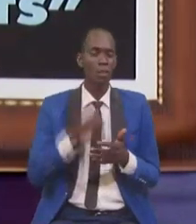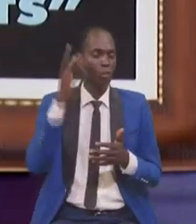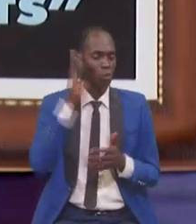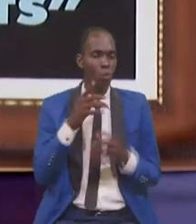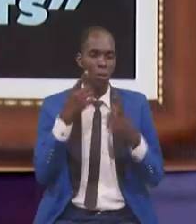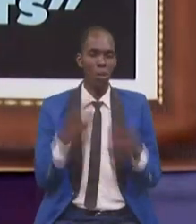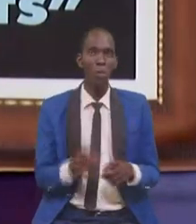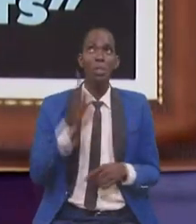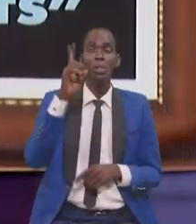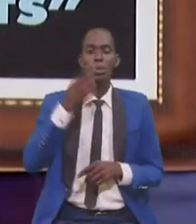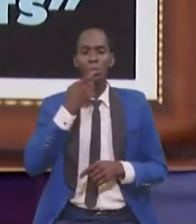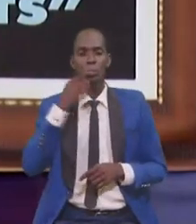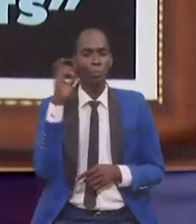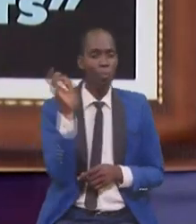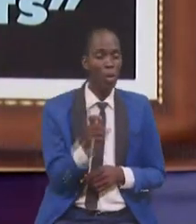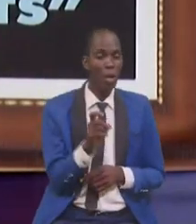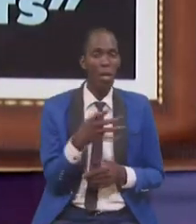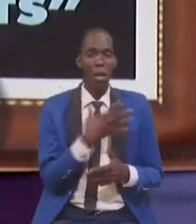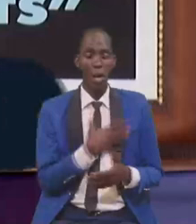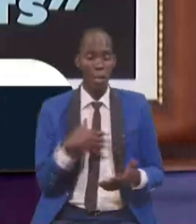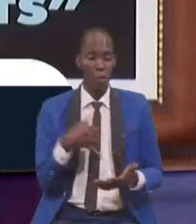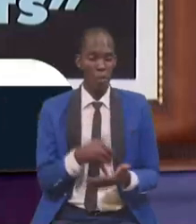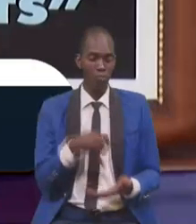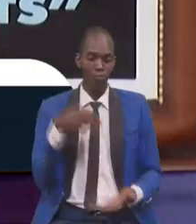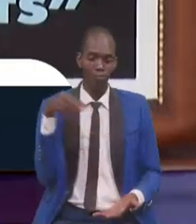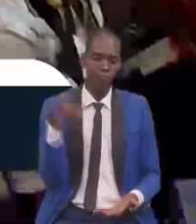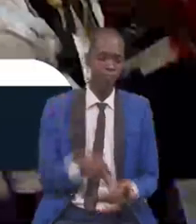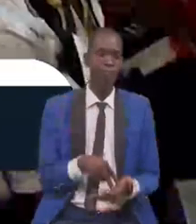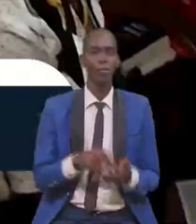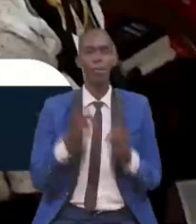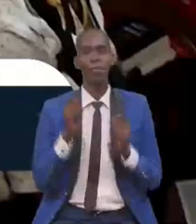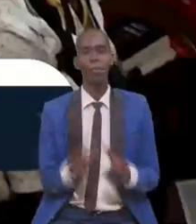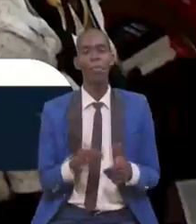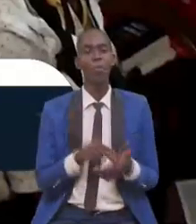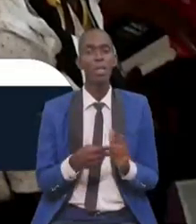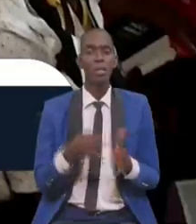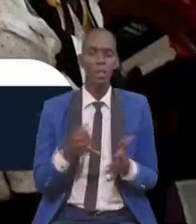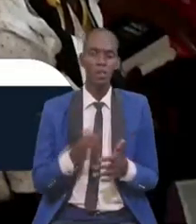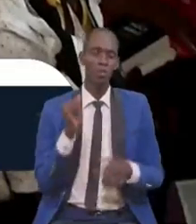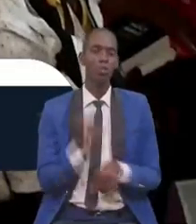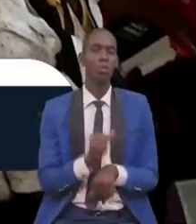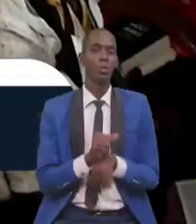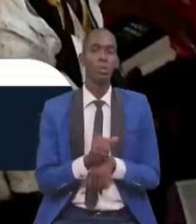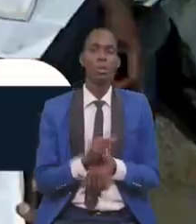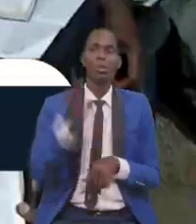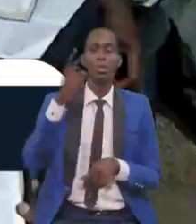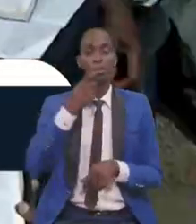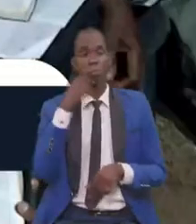Il dit et la chose arrive. Il ordonne et elle existe.